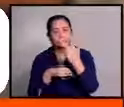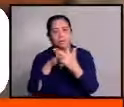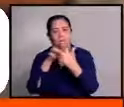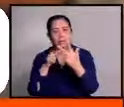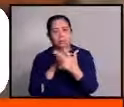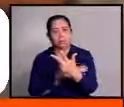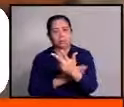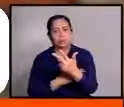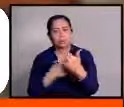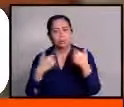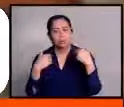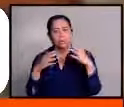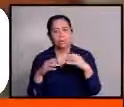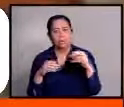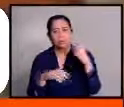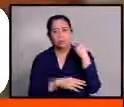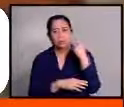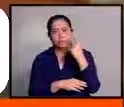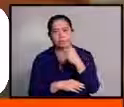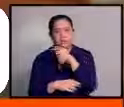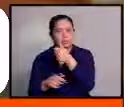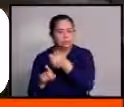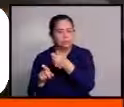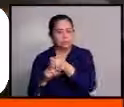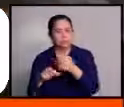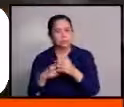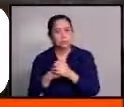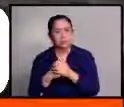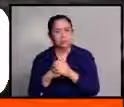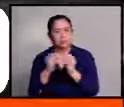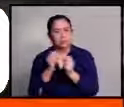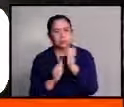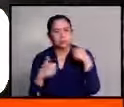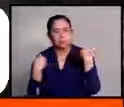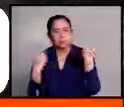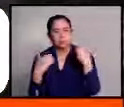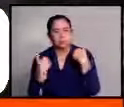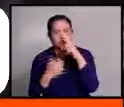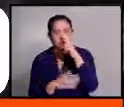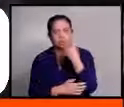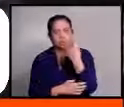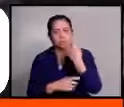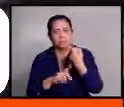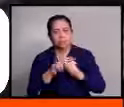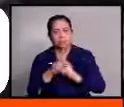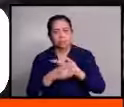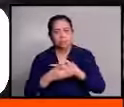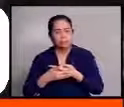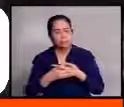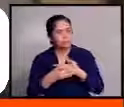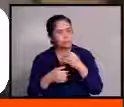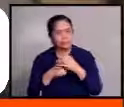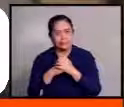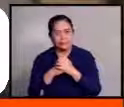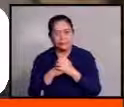de edad na anak at isang pamangkin ng suspect. Pinakabata, ang 11 months sa sanggol ng